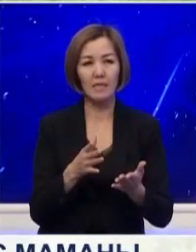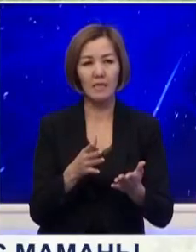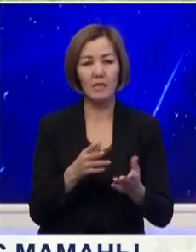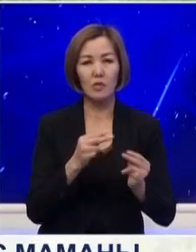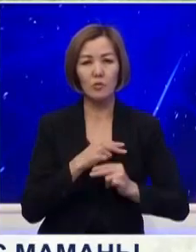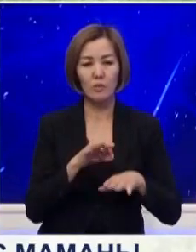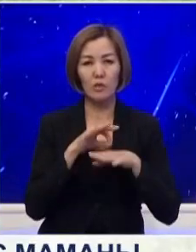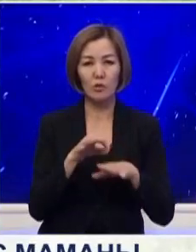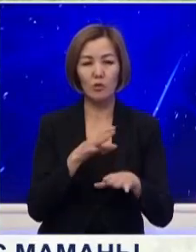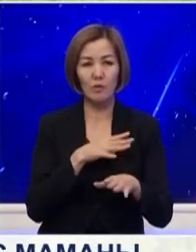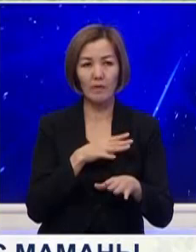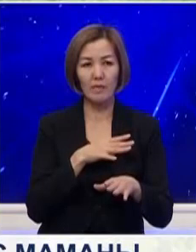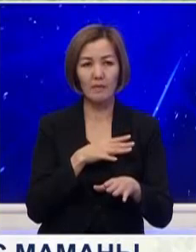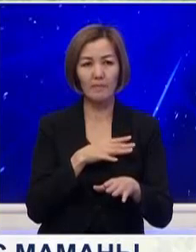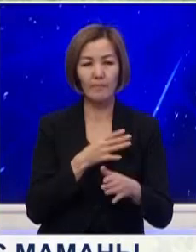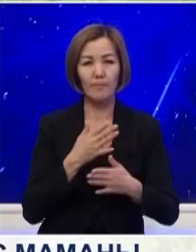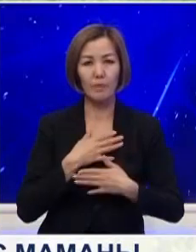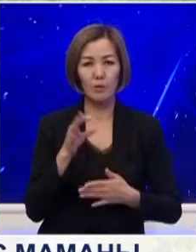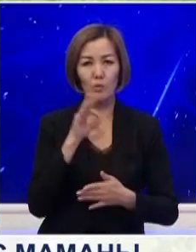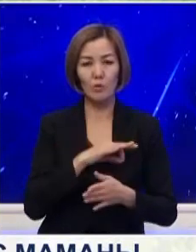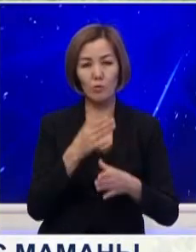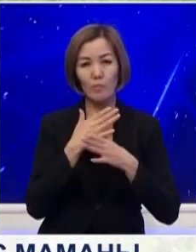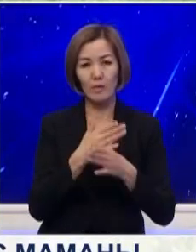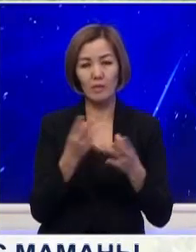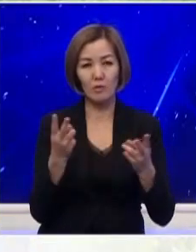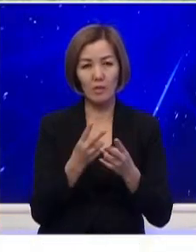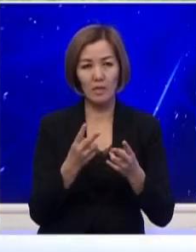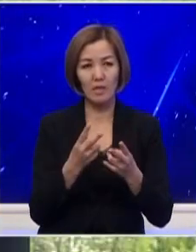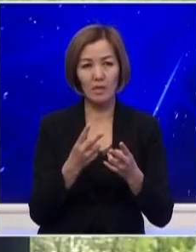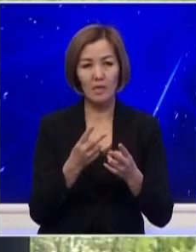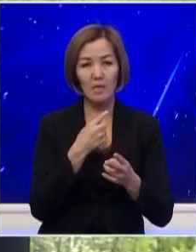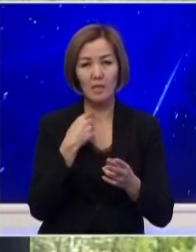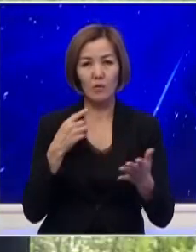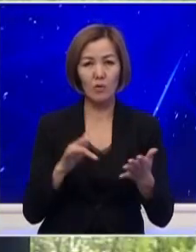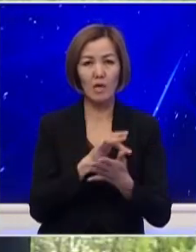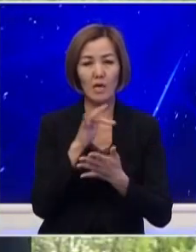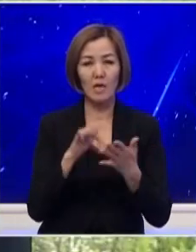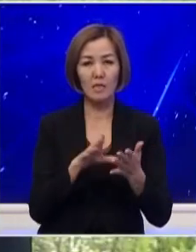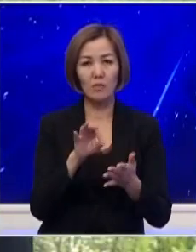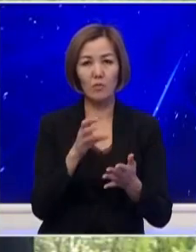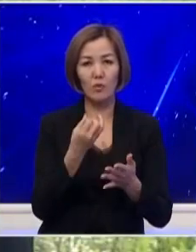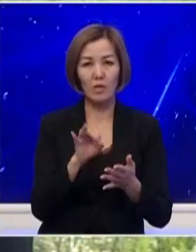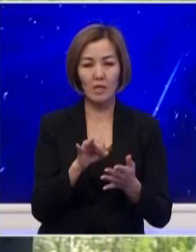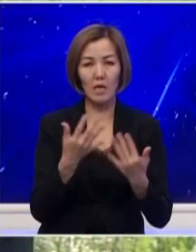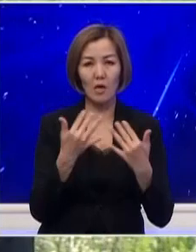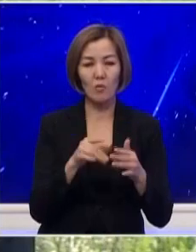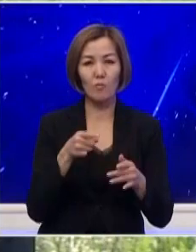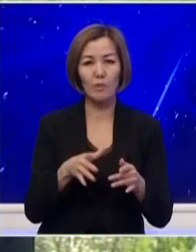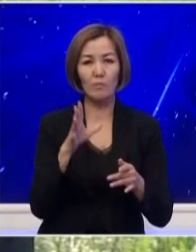жатыр. Соған да біз өз үлесімізді қосу мақсатында жаңағы Талдықорған қаласының Өтенай ауылынан